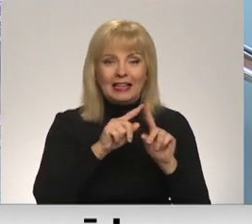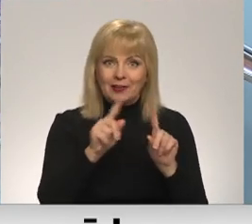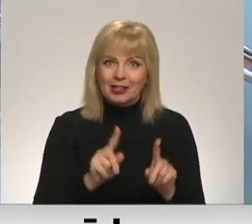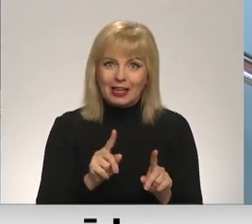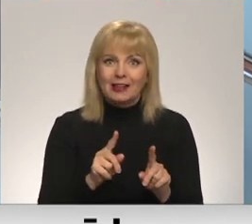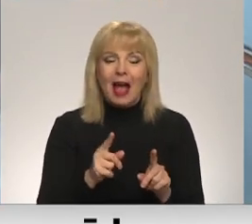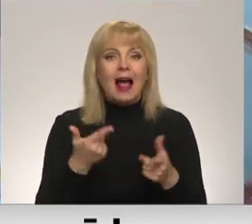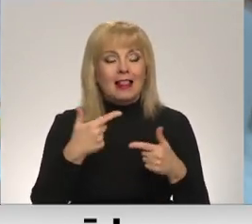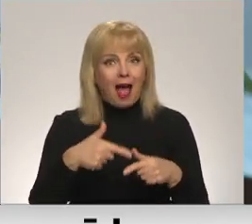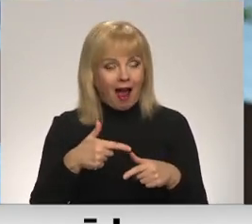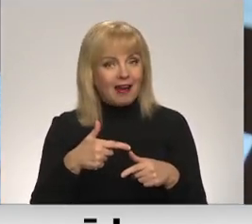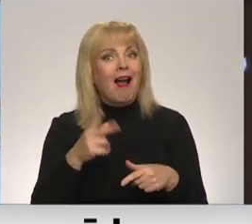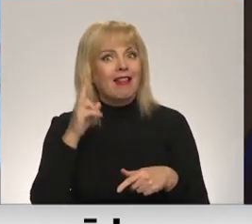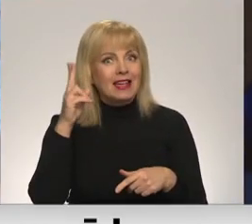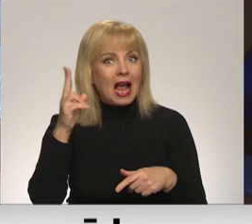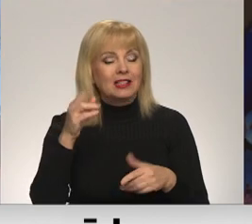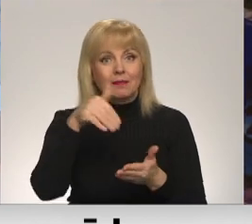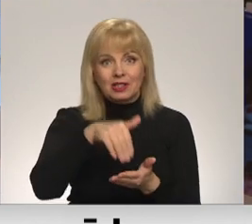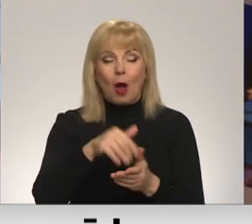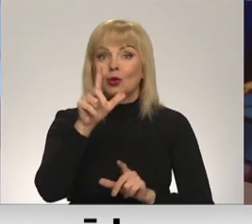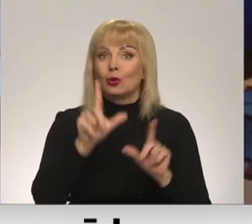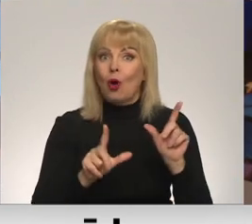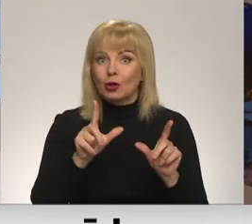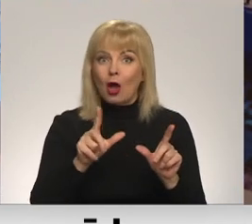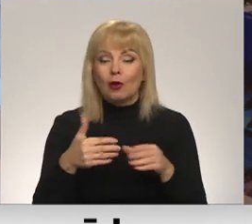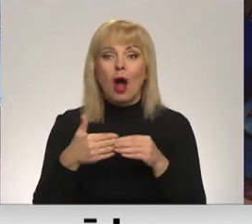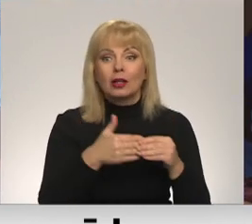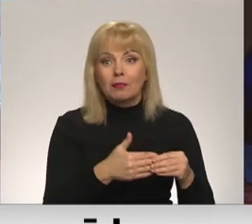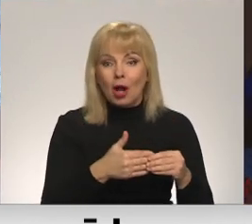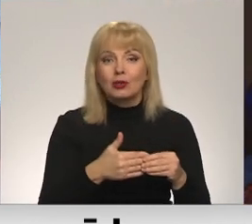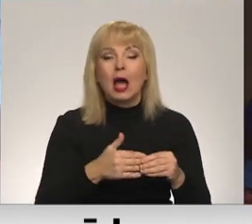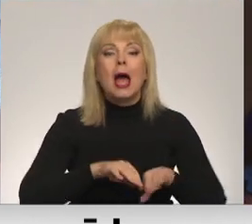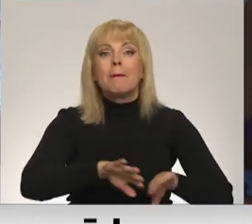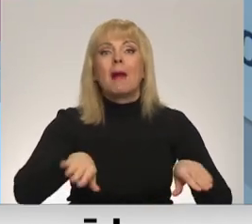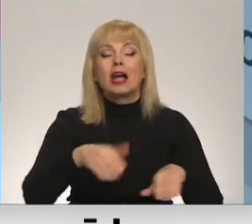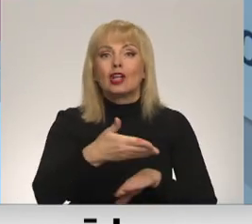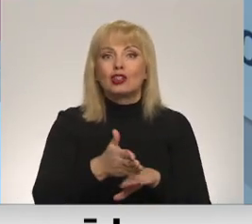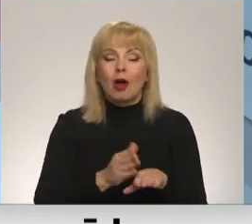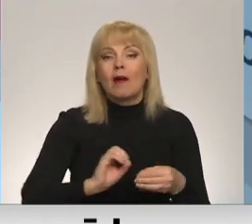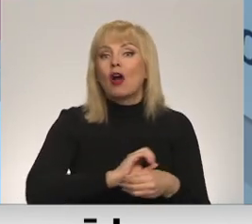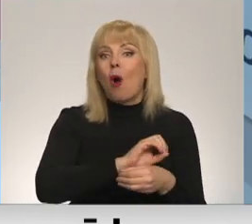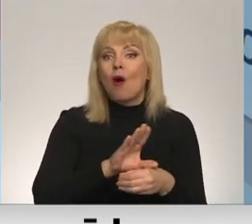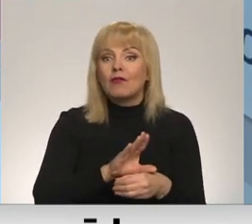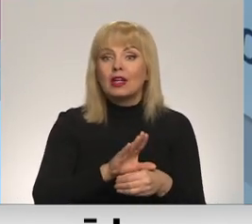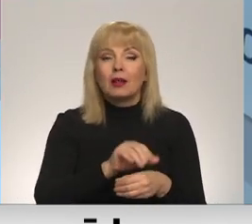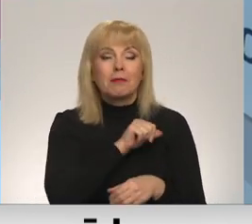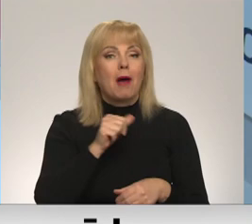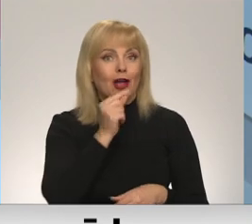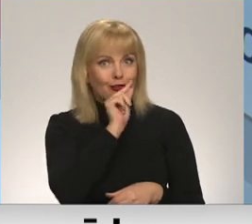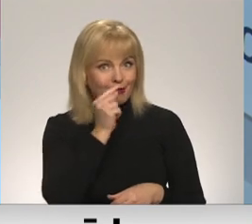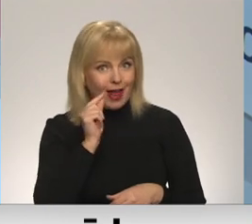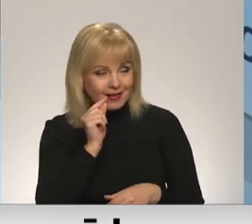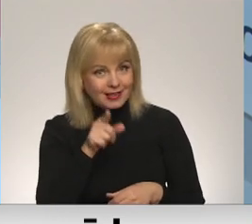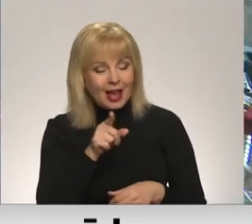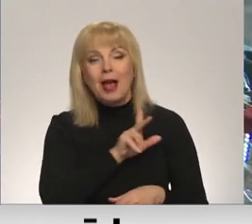laika liecības, un tās stāv šeit. No Tokijas atbrauca basēna čības un COVID-19 paštesti.